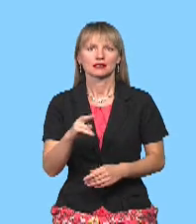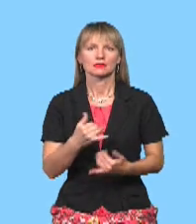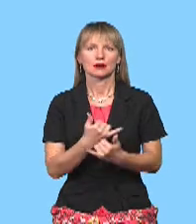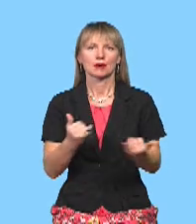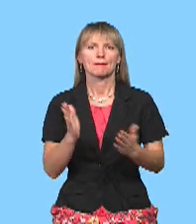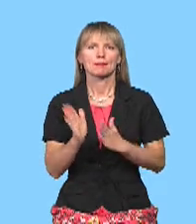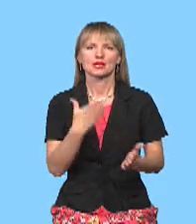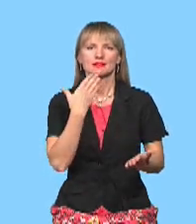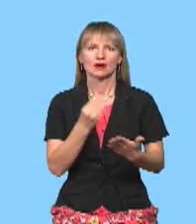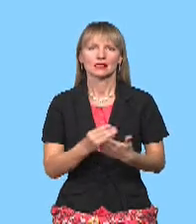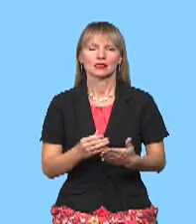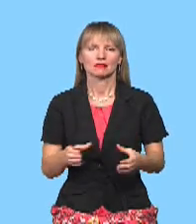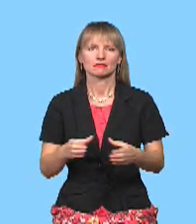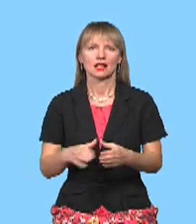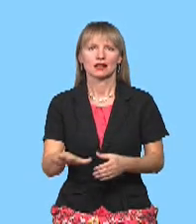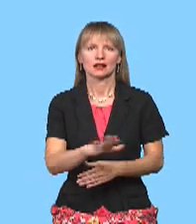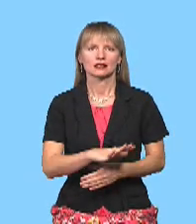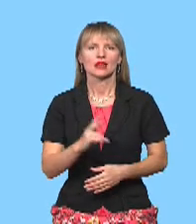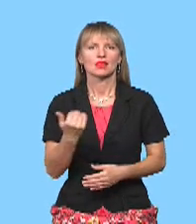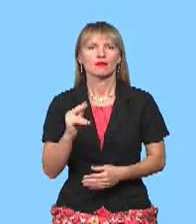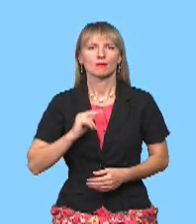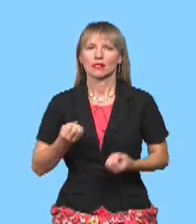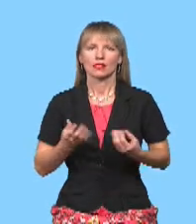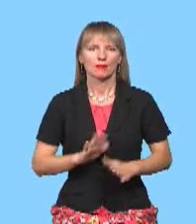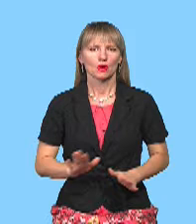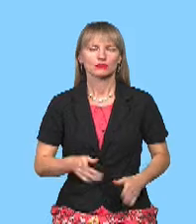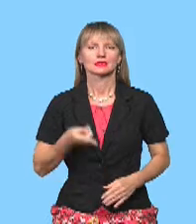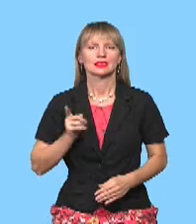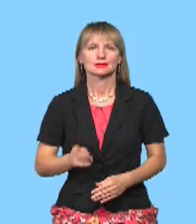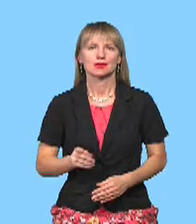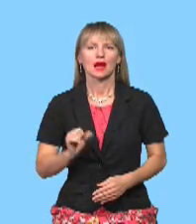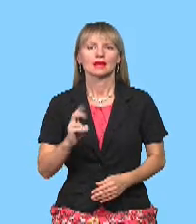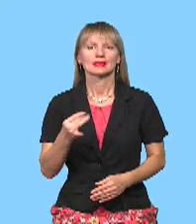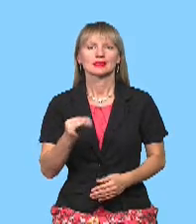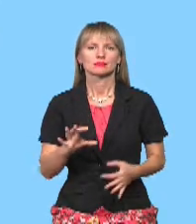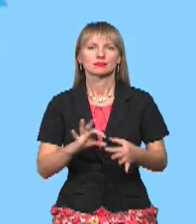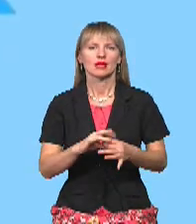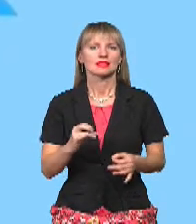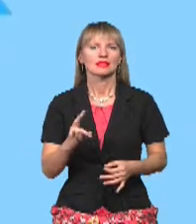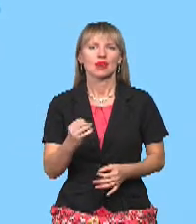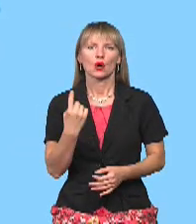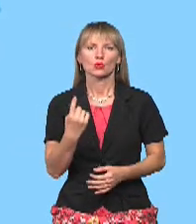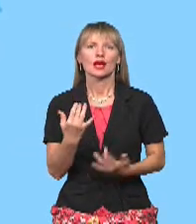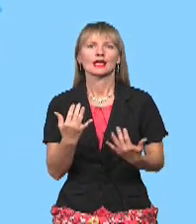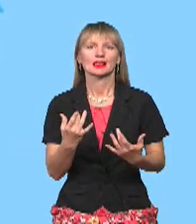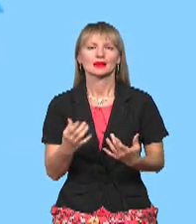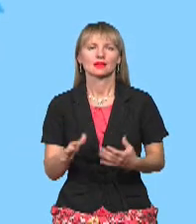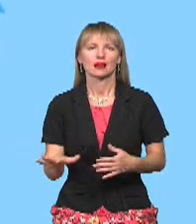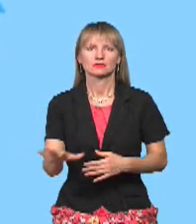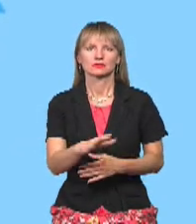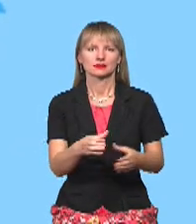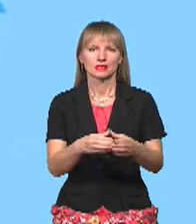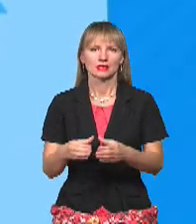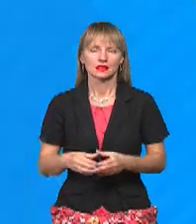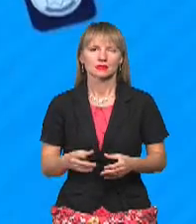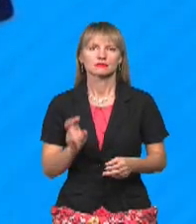своїй дільниці. Але в його роботі не все так просто. Насправді Андрію доручають не одну, а кілька дільниць. А ще перед тим, як навідатись до